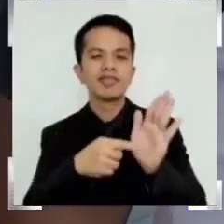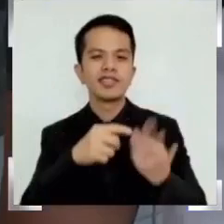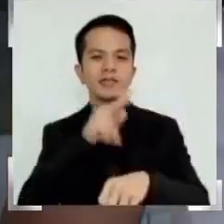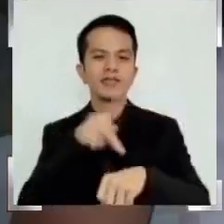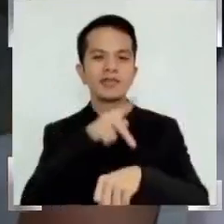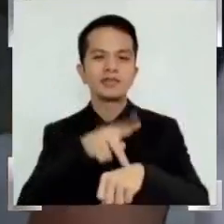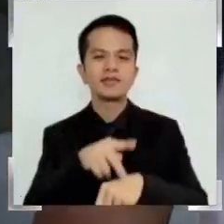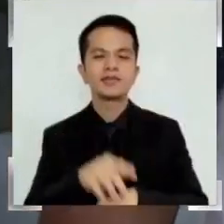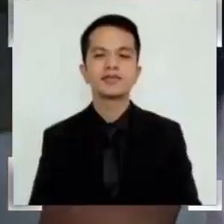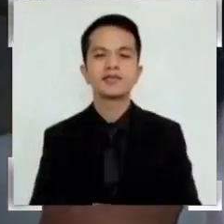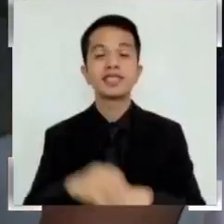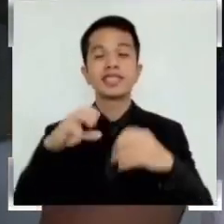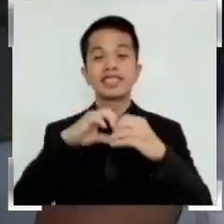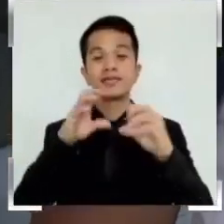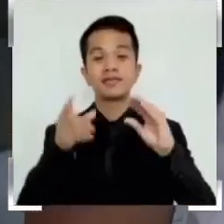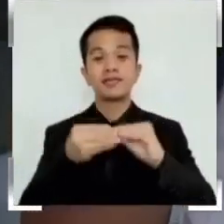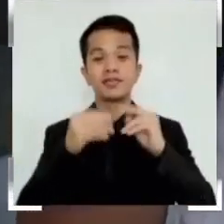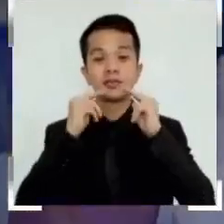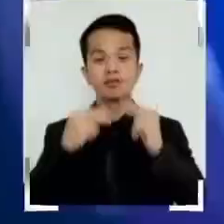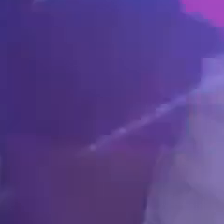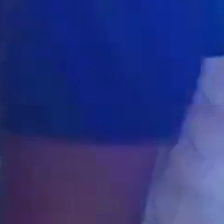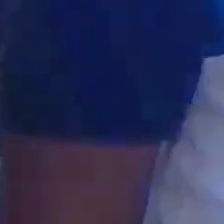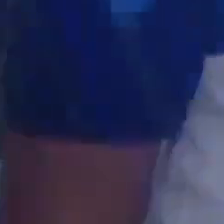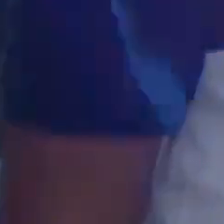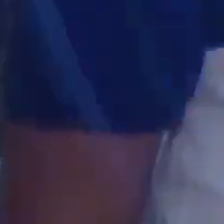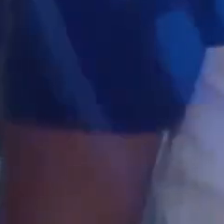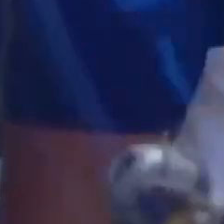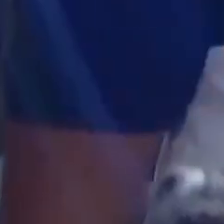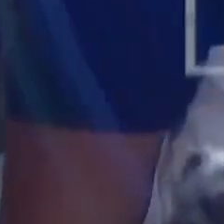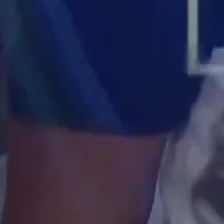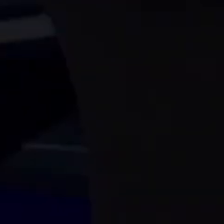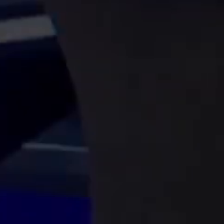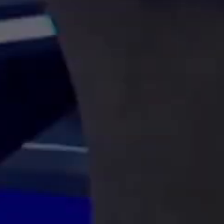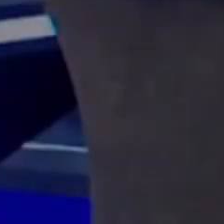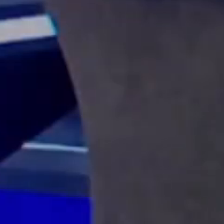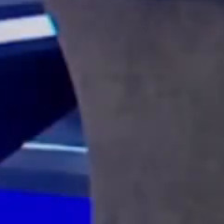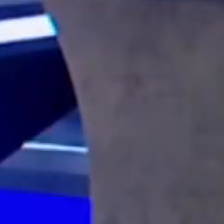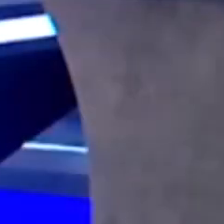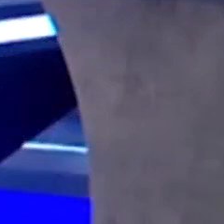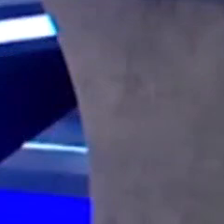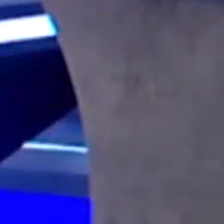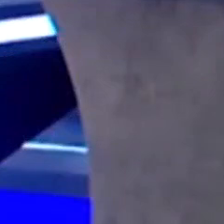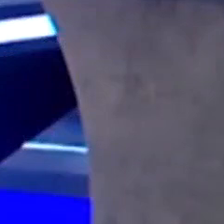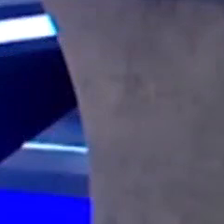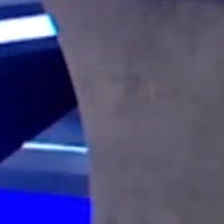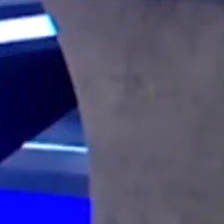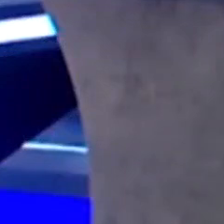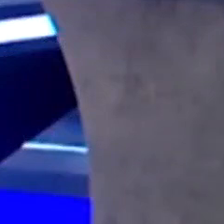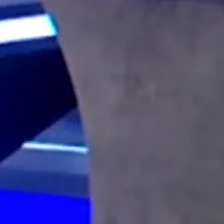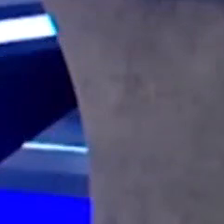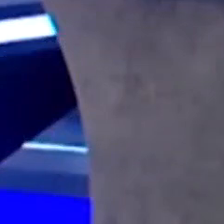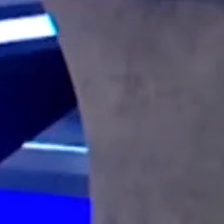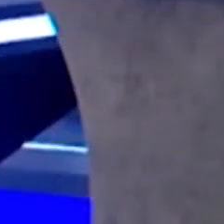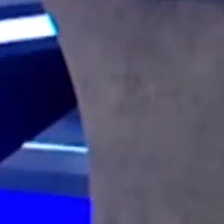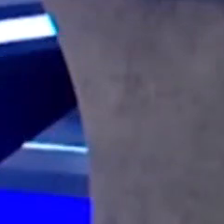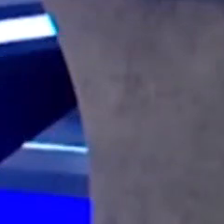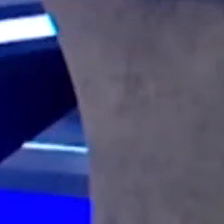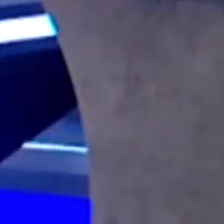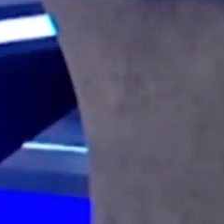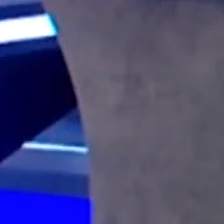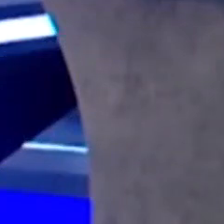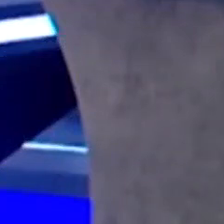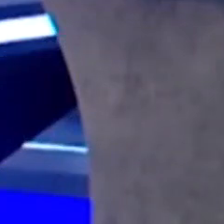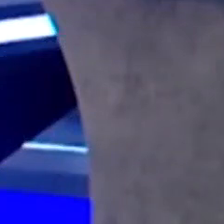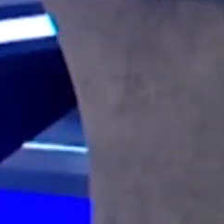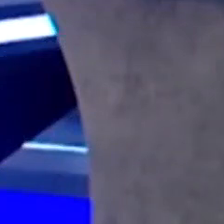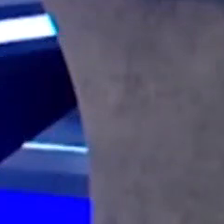GMA Integrated News, Oscar Oida ang inyong saksi! Mga kapuso, saksihan ang unang pasok ng